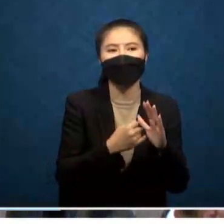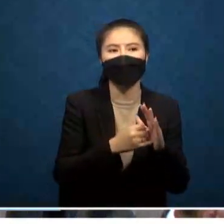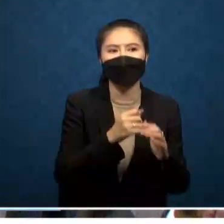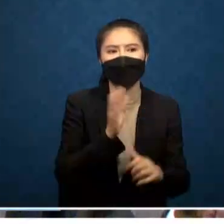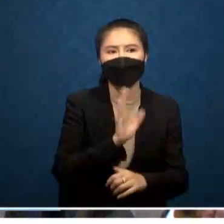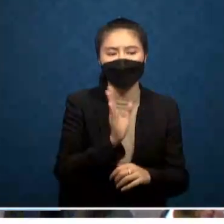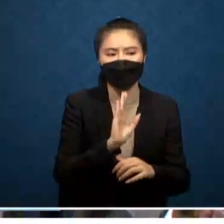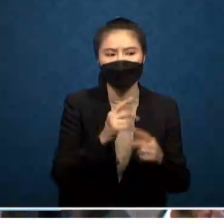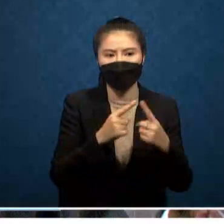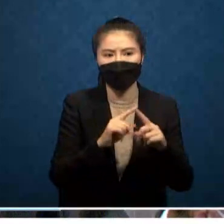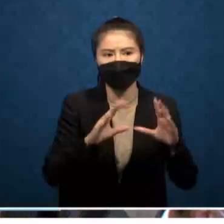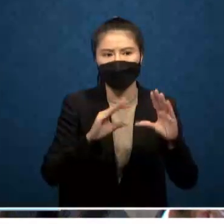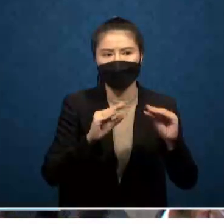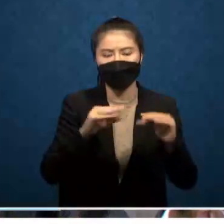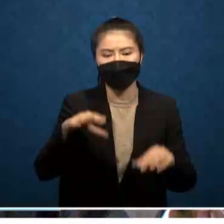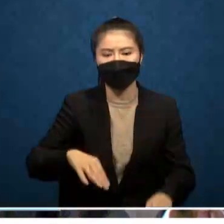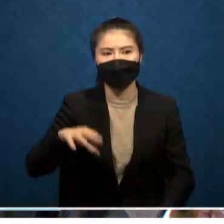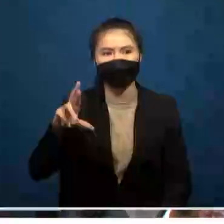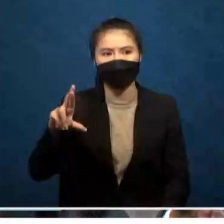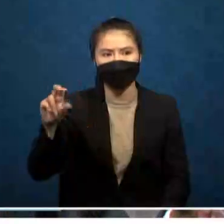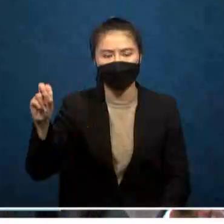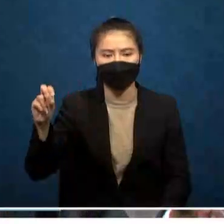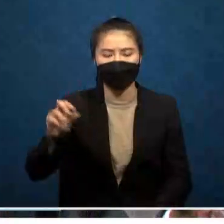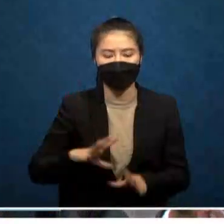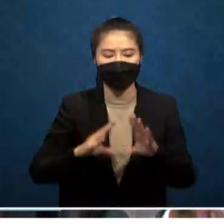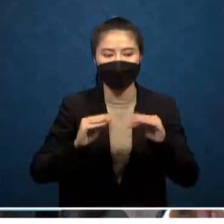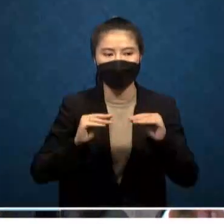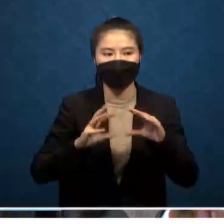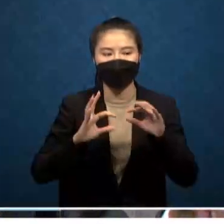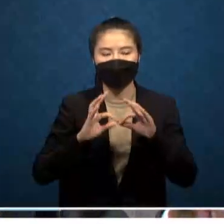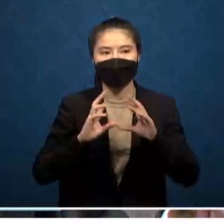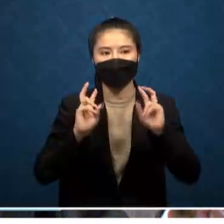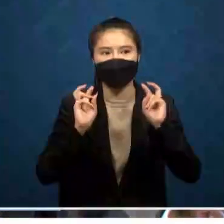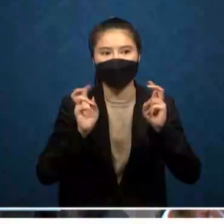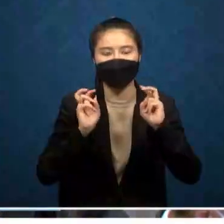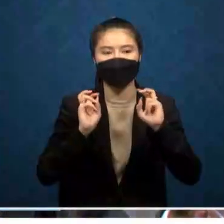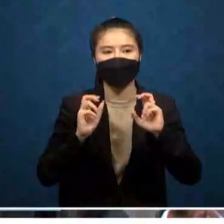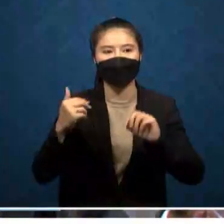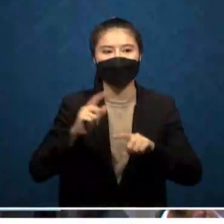มีเพงสก hopefullyแล้วก็มีการพูดถง 39